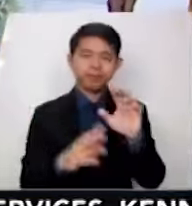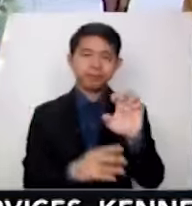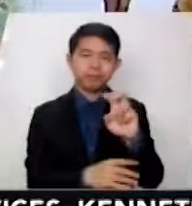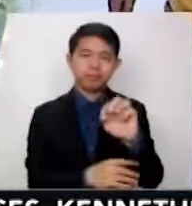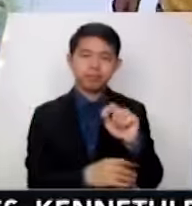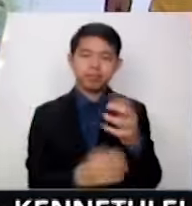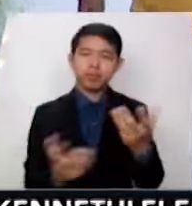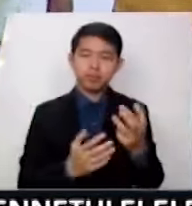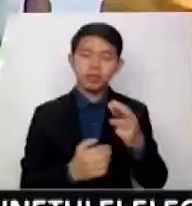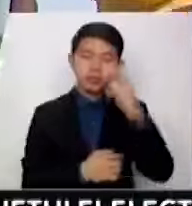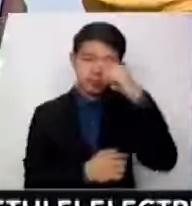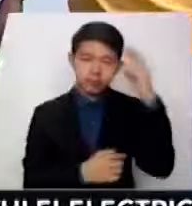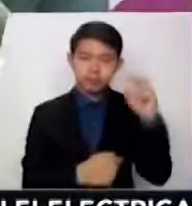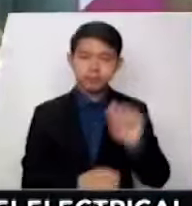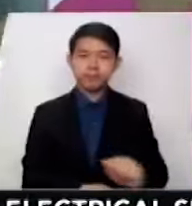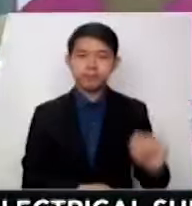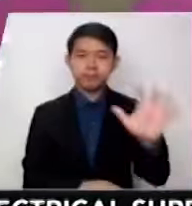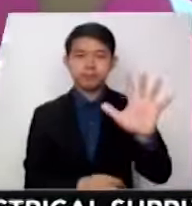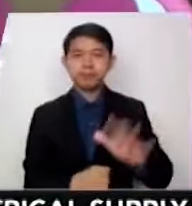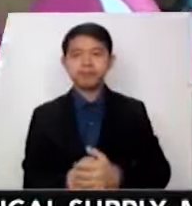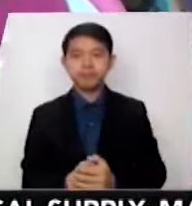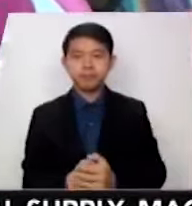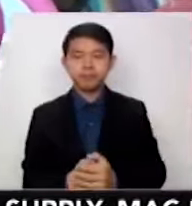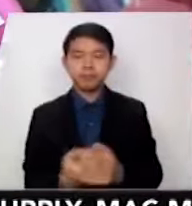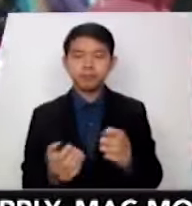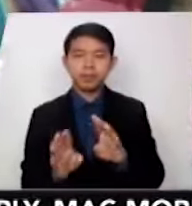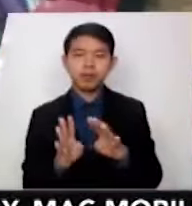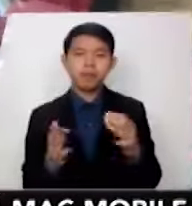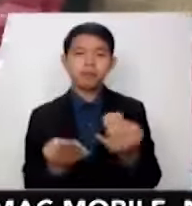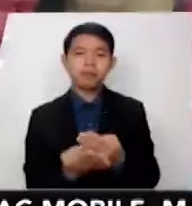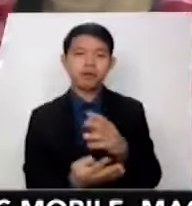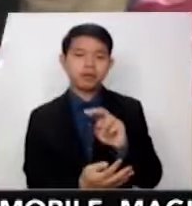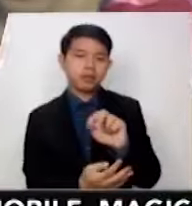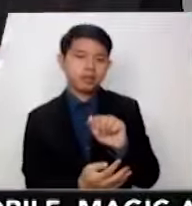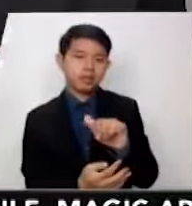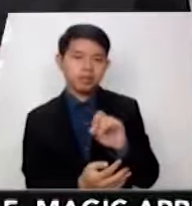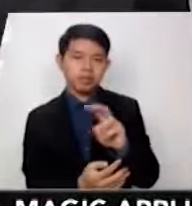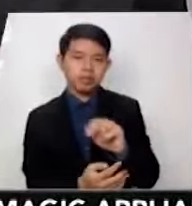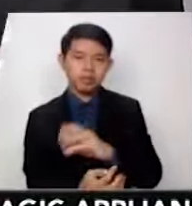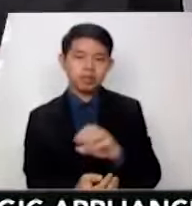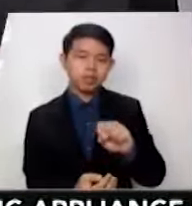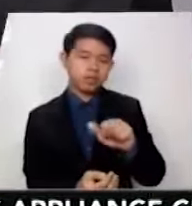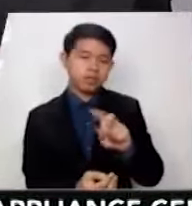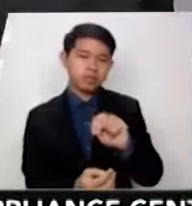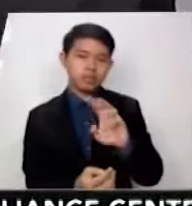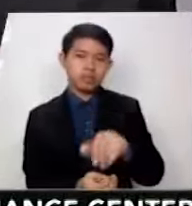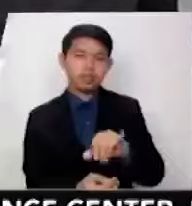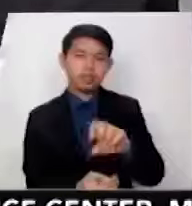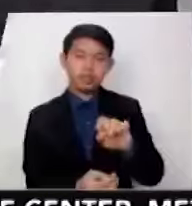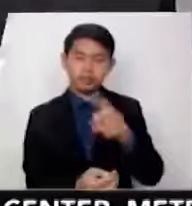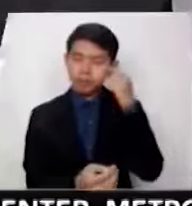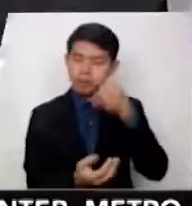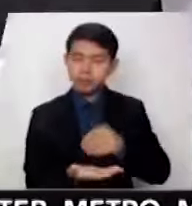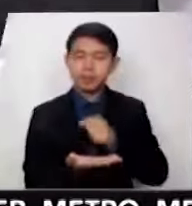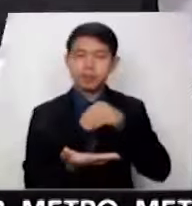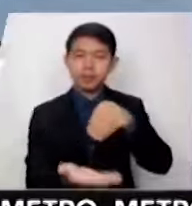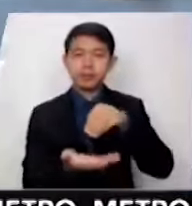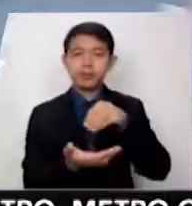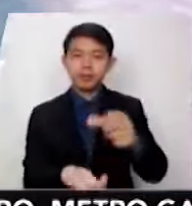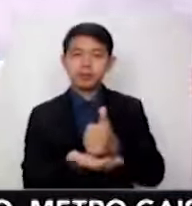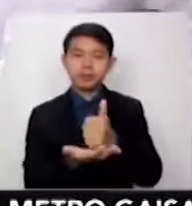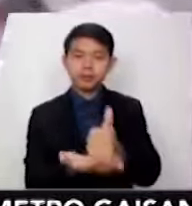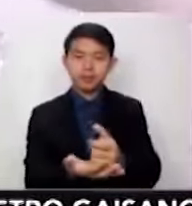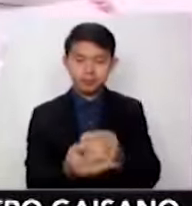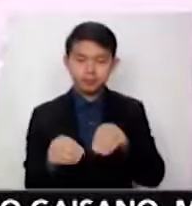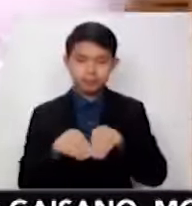Kapuso Foundation sa Barangay Bagong Nayon at San Isidro kahapon para mamahagi ng tulong. Nagdala sila ng food packs,